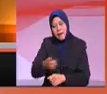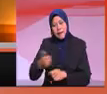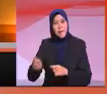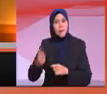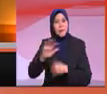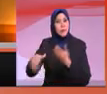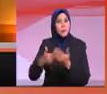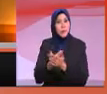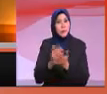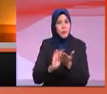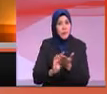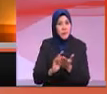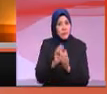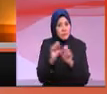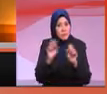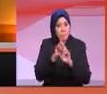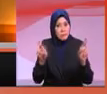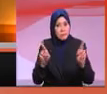kalau